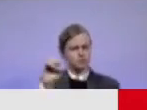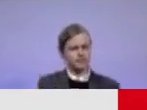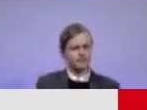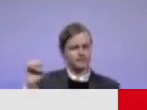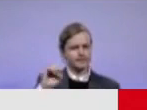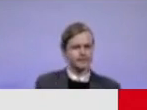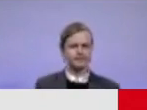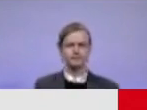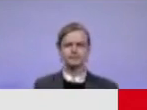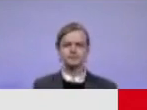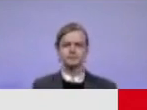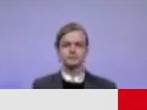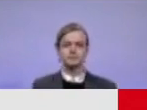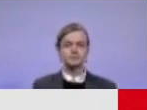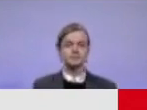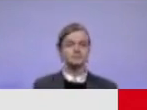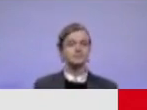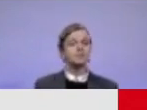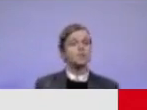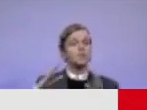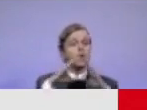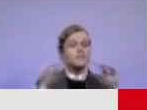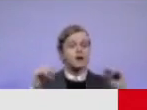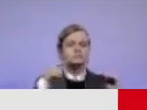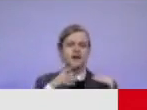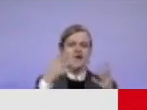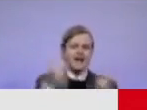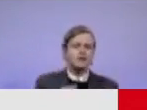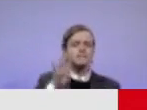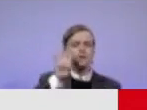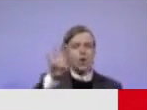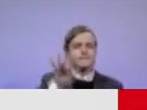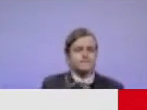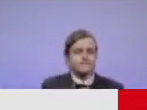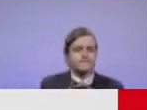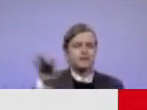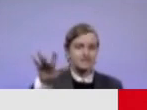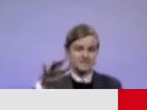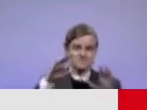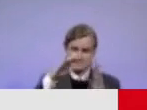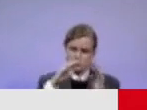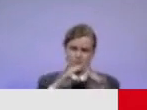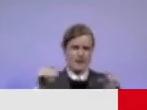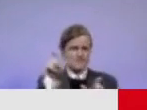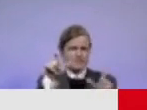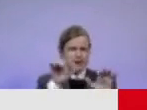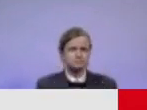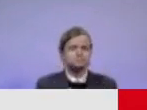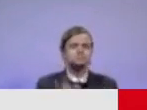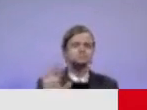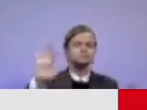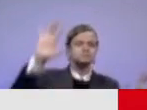Uniunii Europene și al Marii Britanii. Destinul și viitorul românilor este Uniunea Europeană și acest